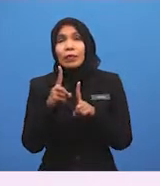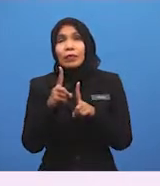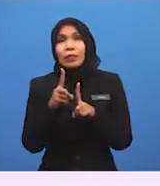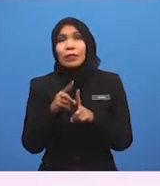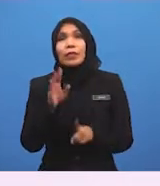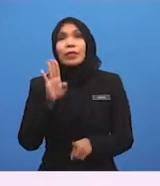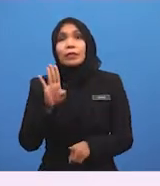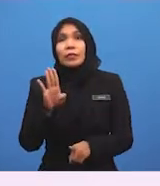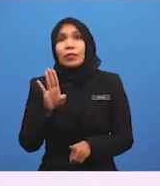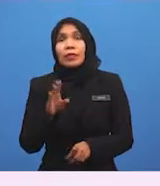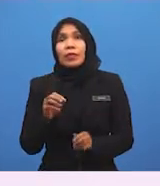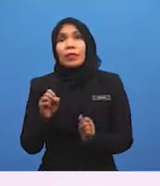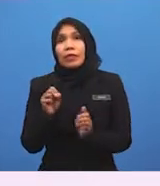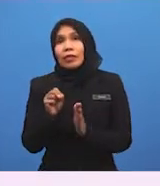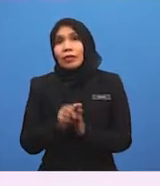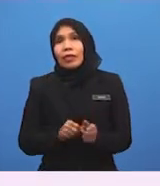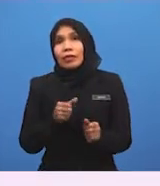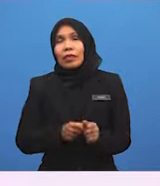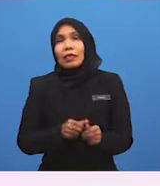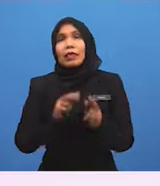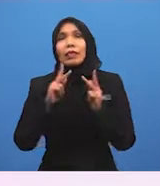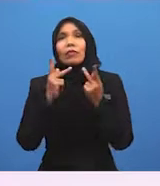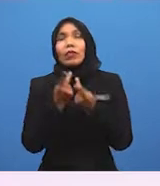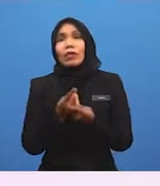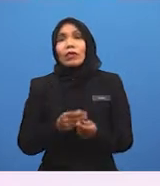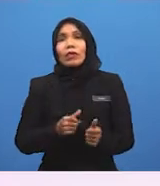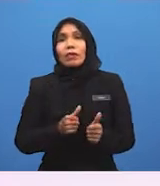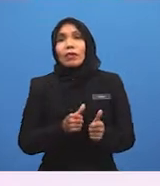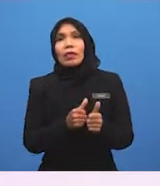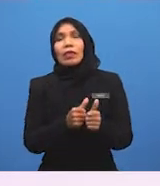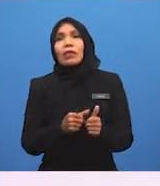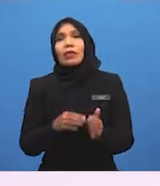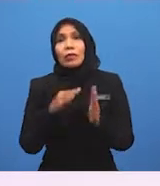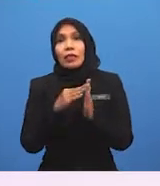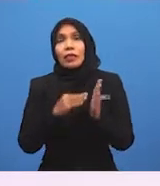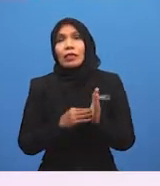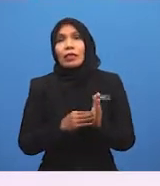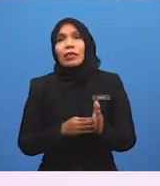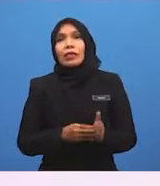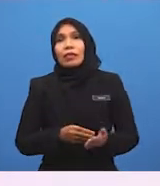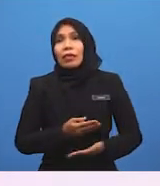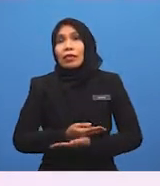B. Setiap keluarga mengikut bilangan anak jiran.